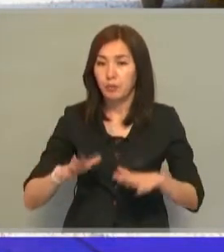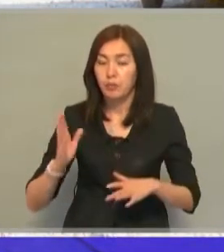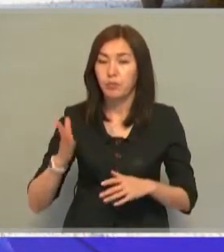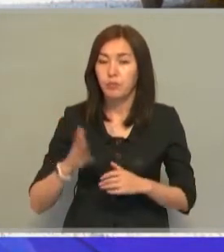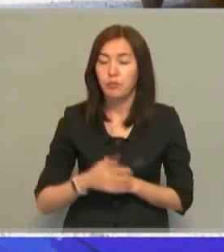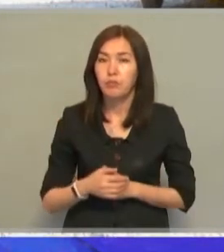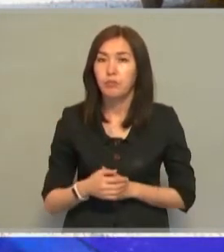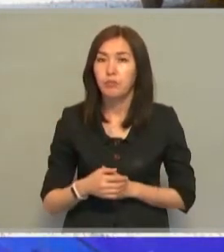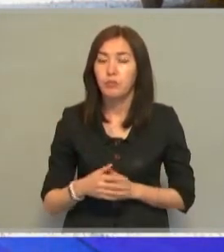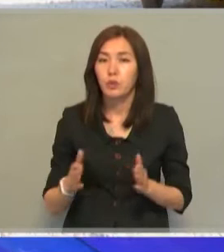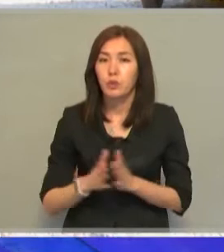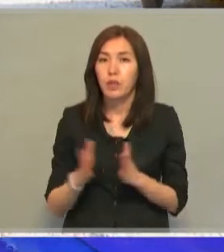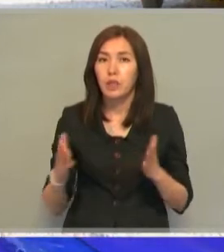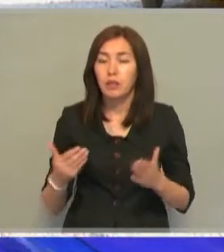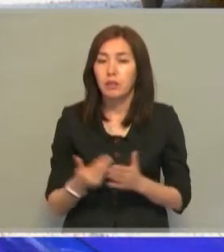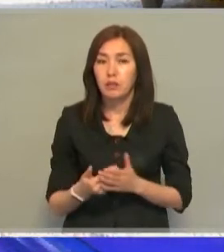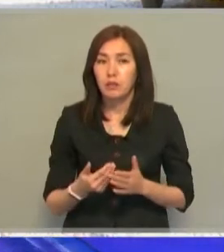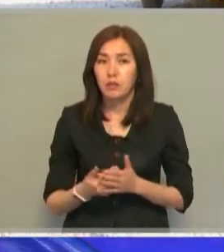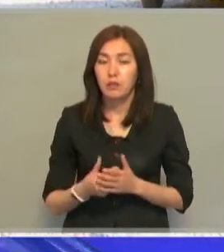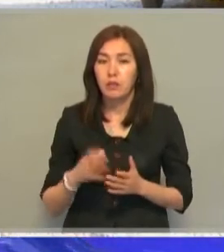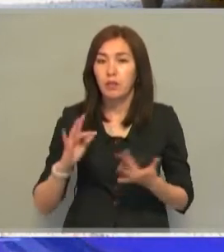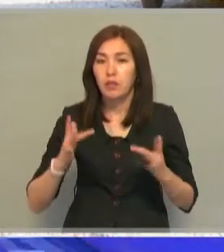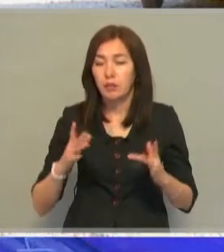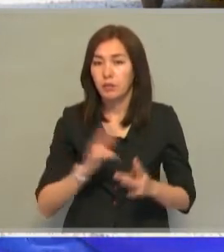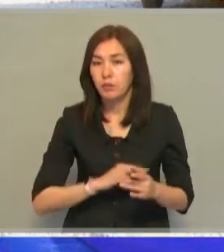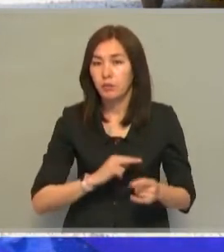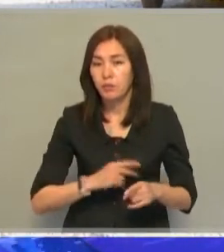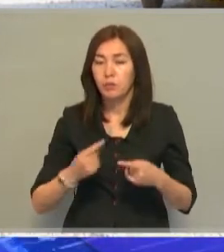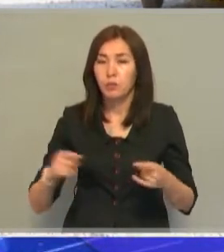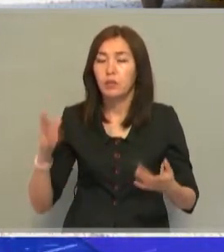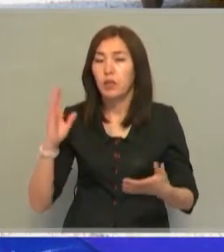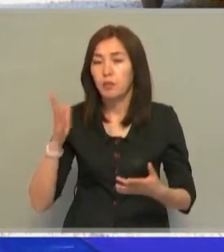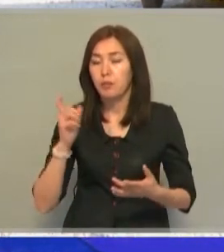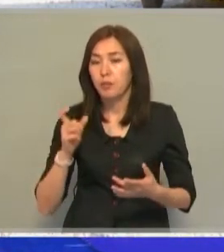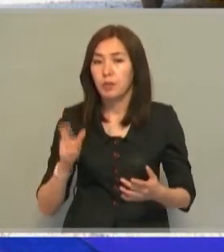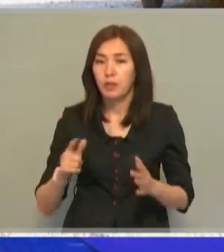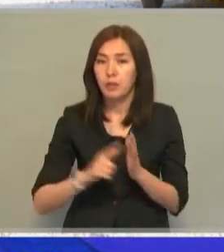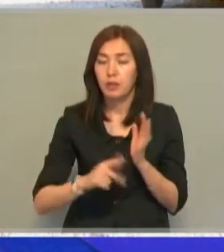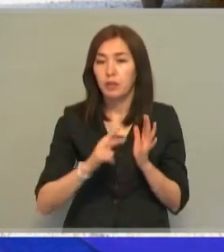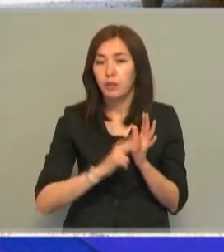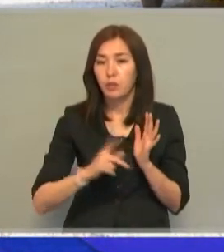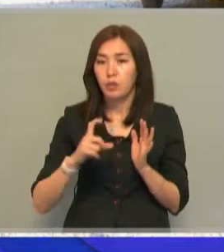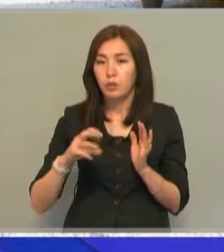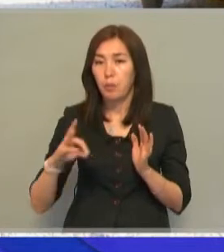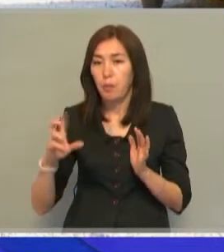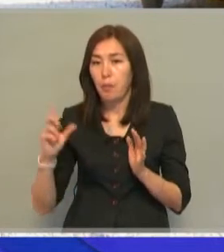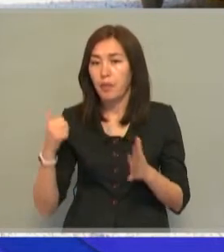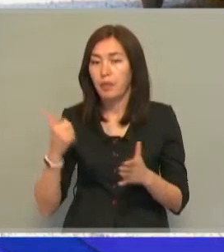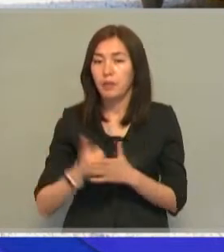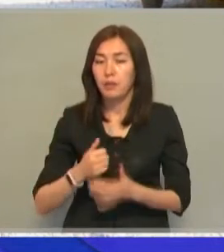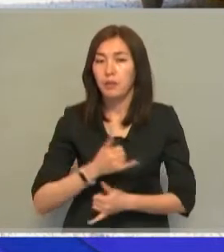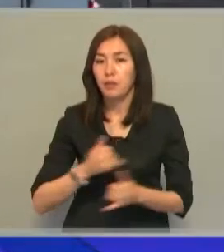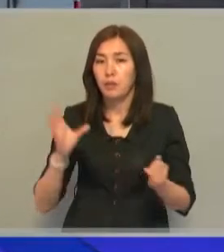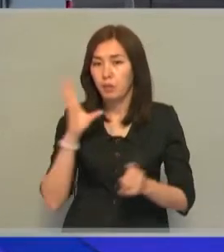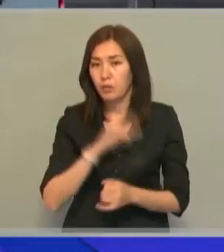болса, үлкен мысалға сайт стим, анау стим, мынау стим дейтіндер кісілерге 70-80-100 мегабитке дейін беруге